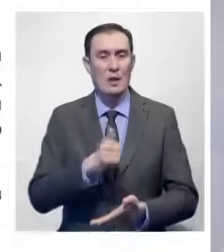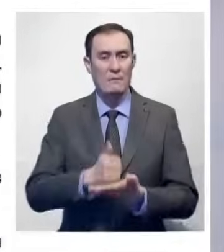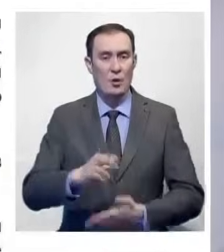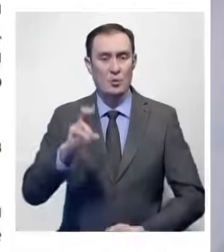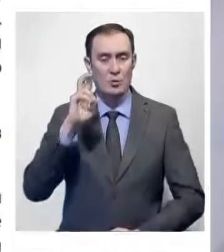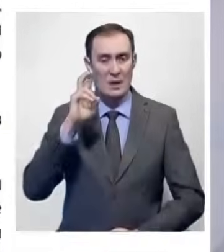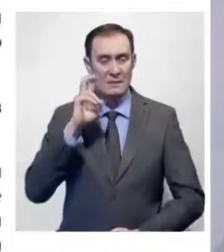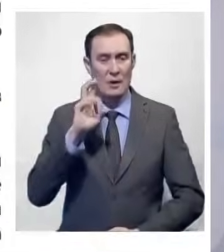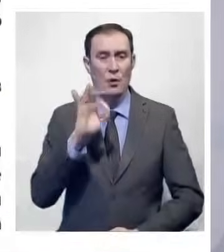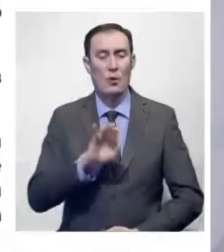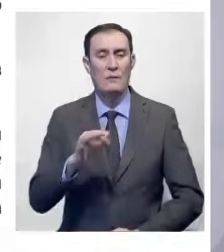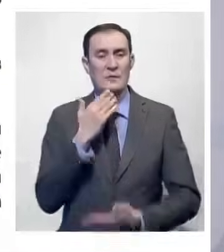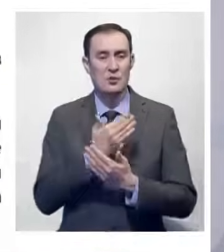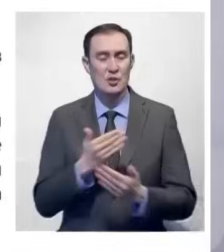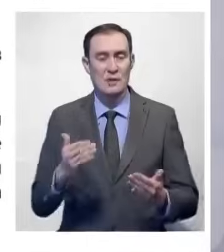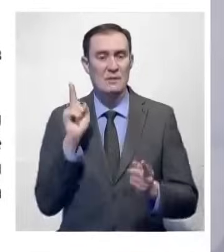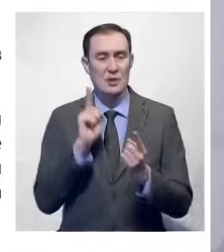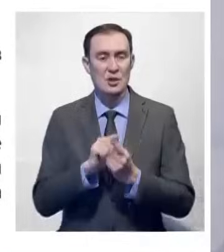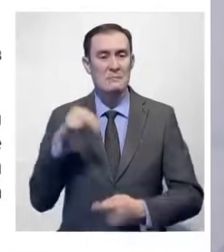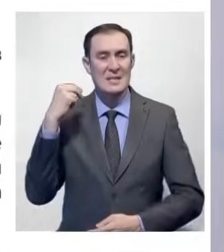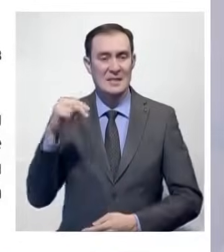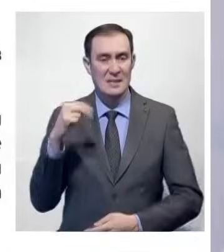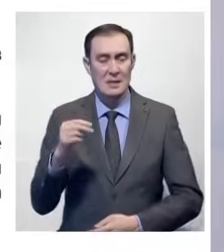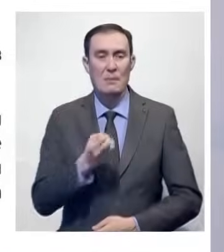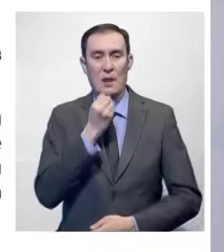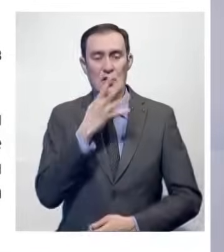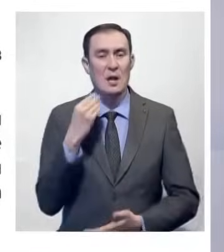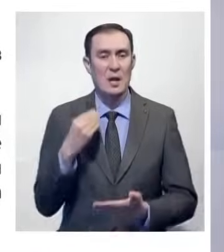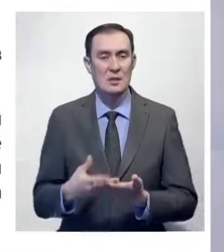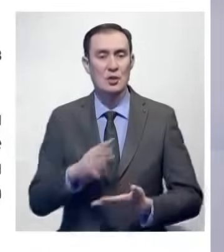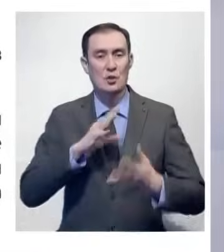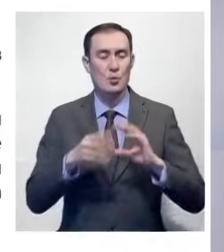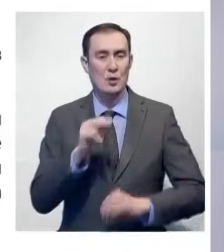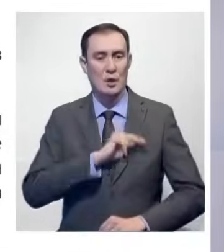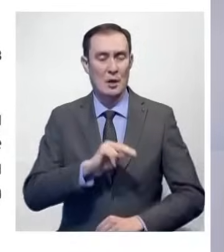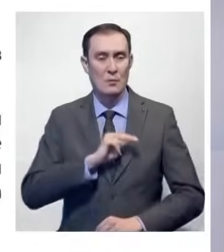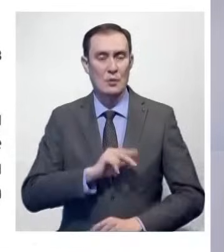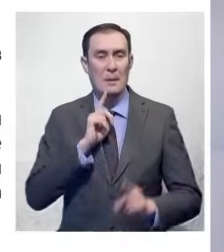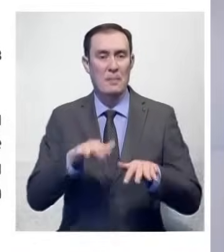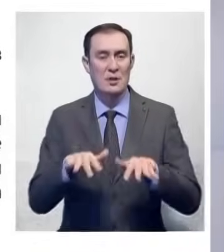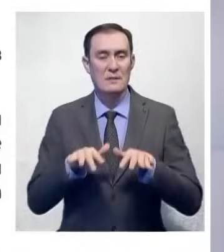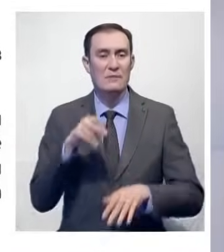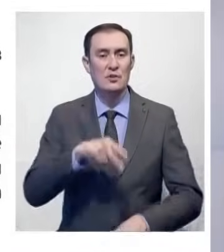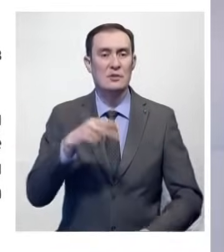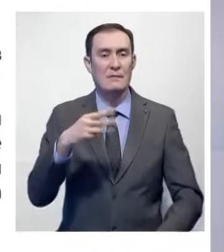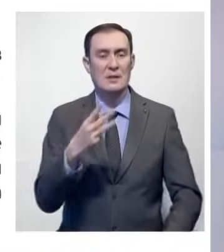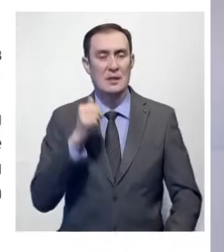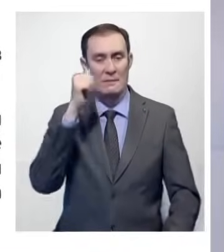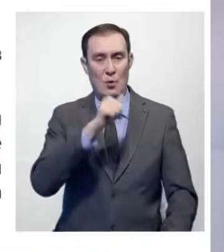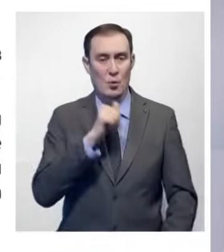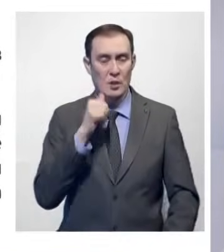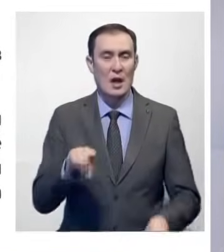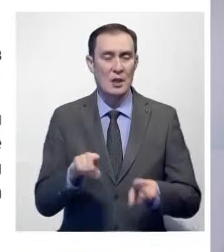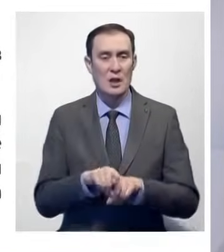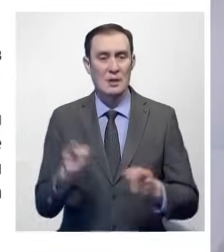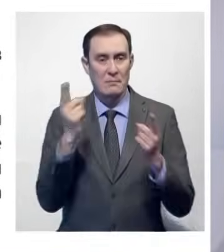главы государства. В завершении встречи президент положительно оценил итоги работы Мажилиса в 2023 году, а